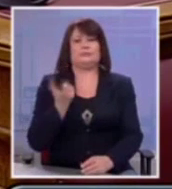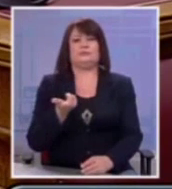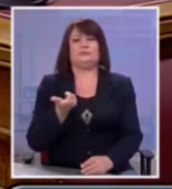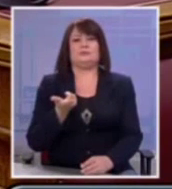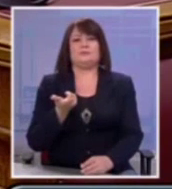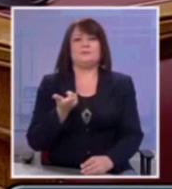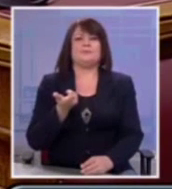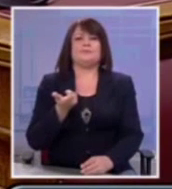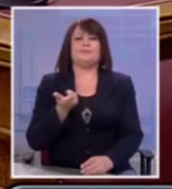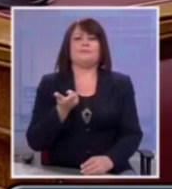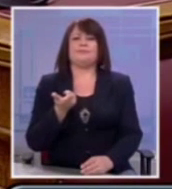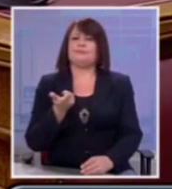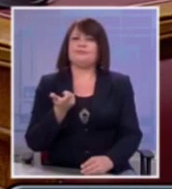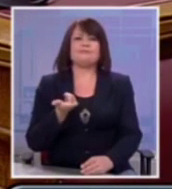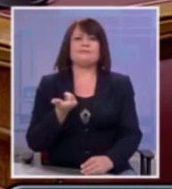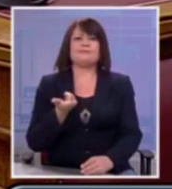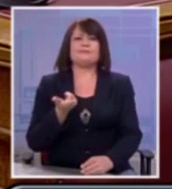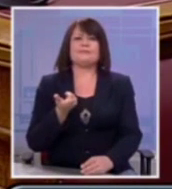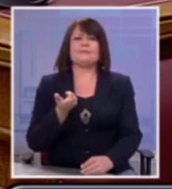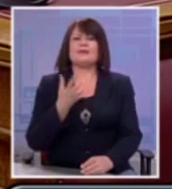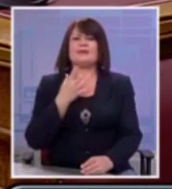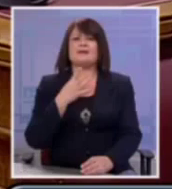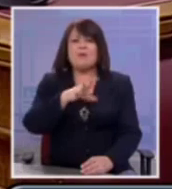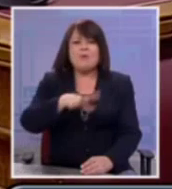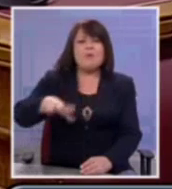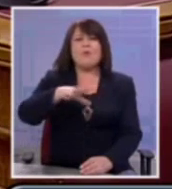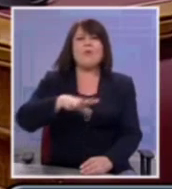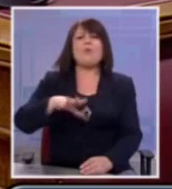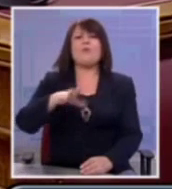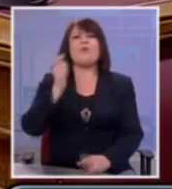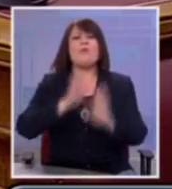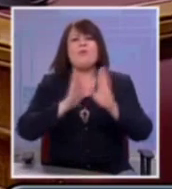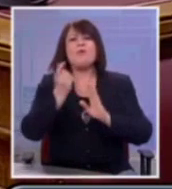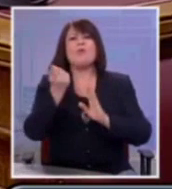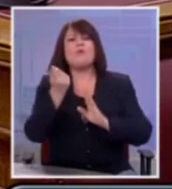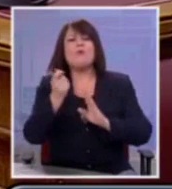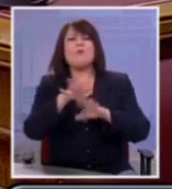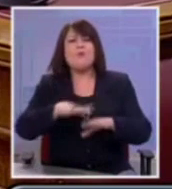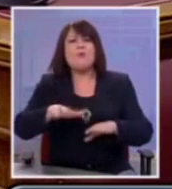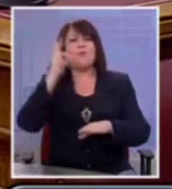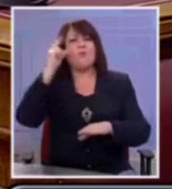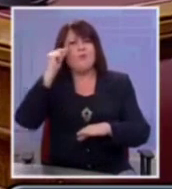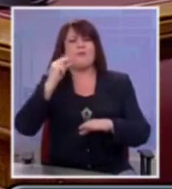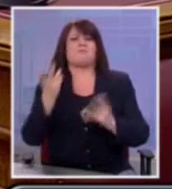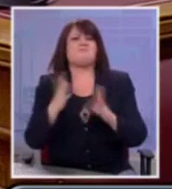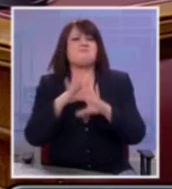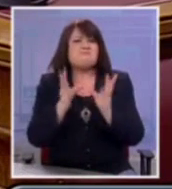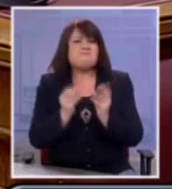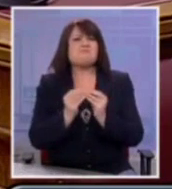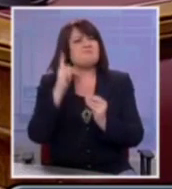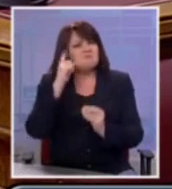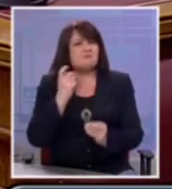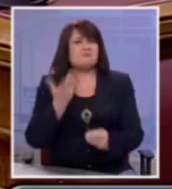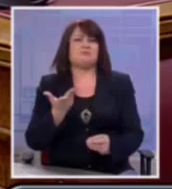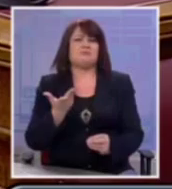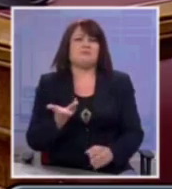τους θα λέγα κύκλους, χρηματοπιστωτικούς κύκλους, στους ακαδημαϊκούς κύκλους και